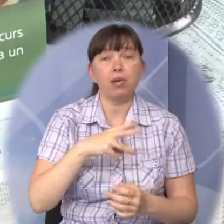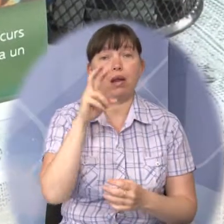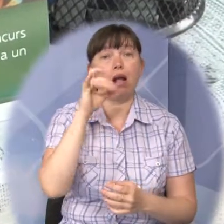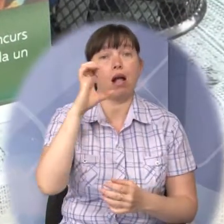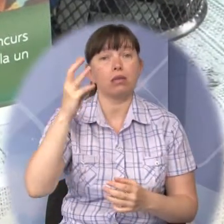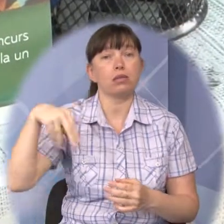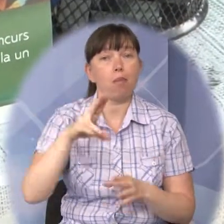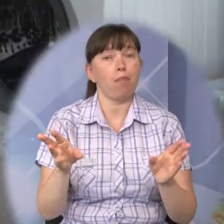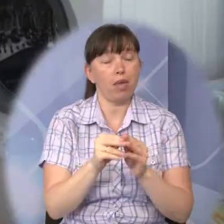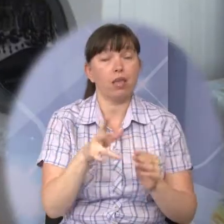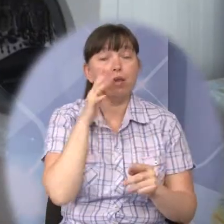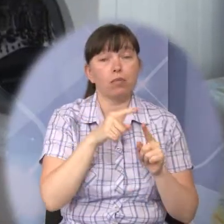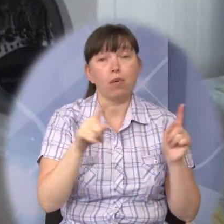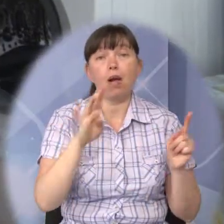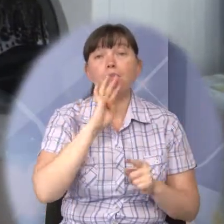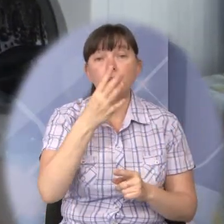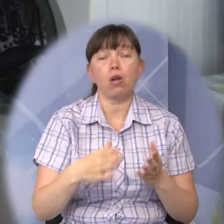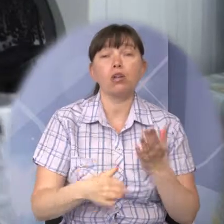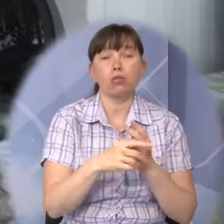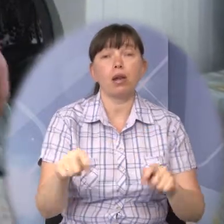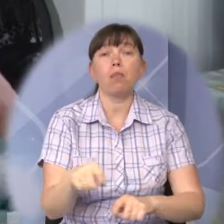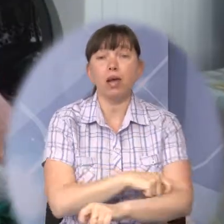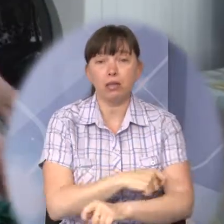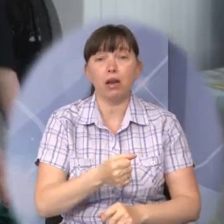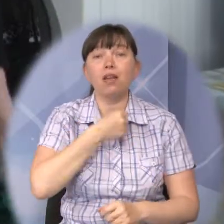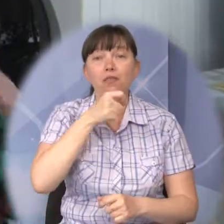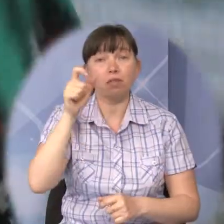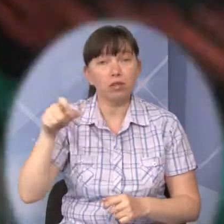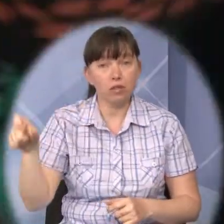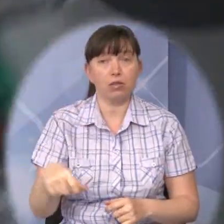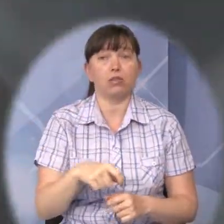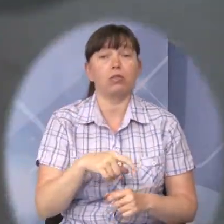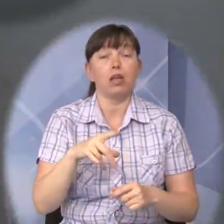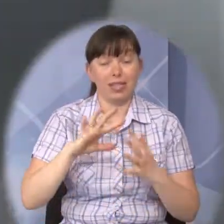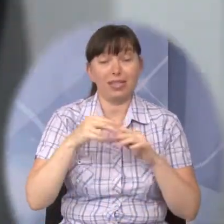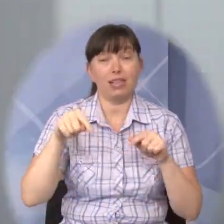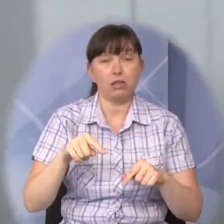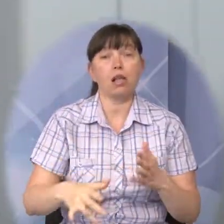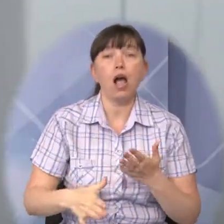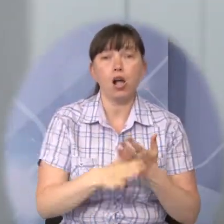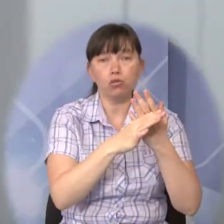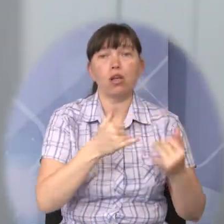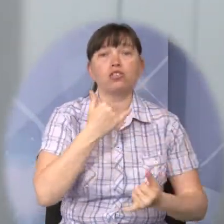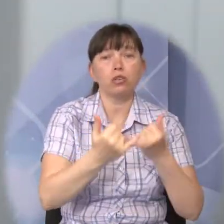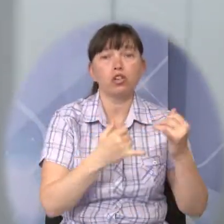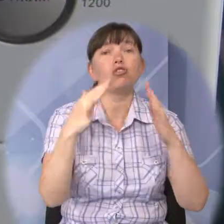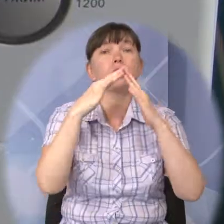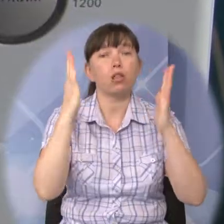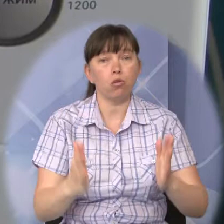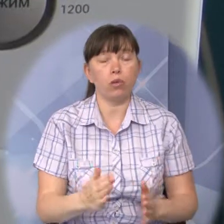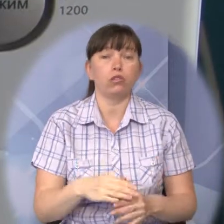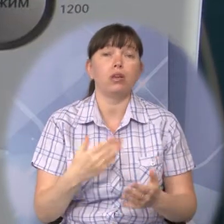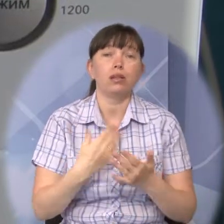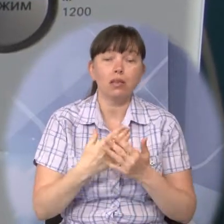Asociația Obștească Casmed. În ultimii 4 ani, dincolo de ajutoarele materiale, vârstnicii solitari din sat sunt ajutați și îngrijiți